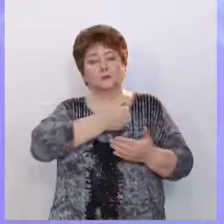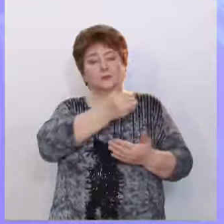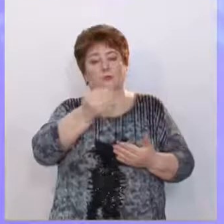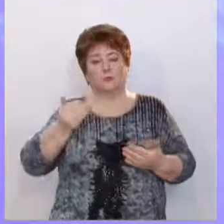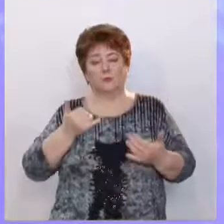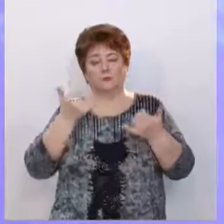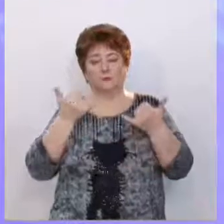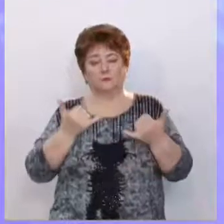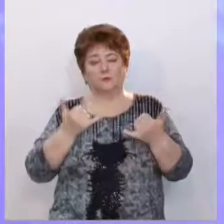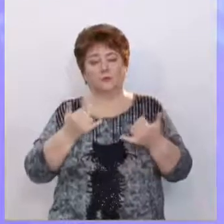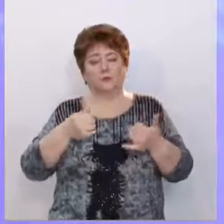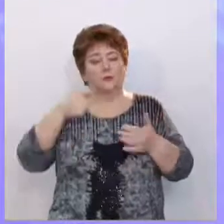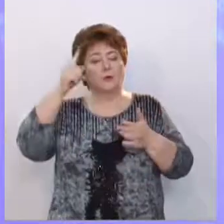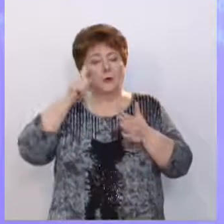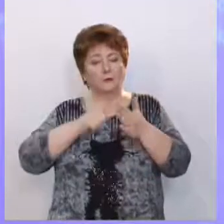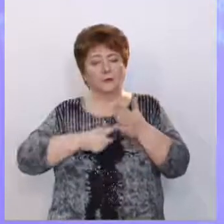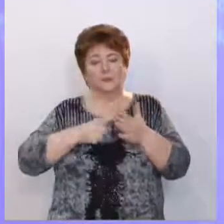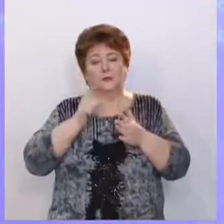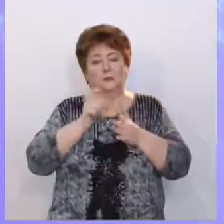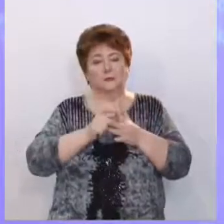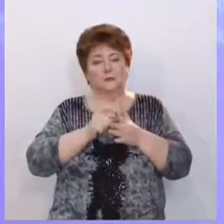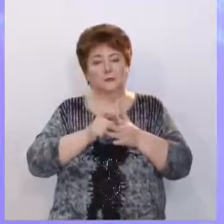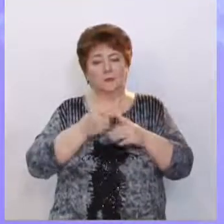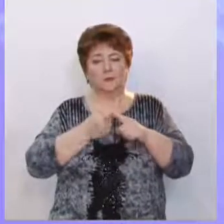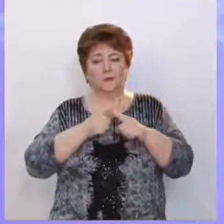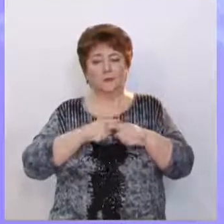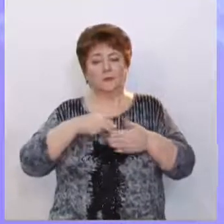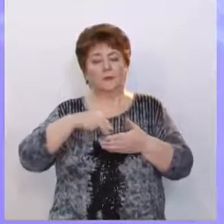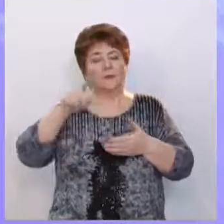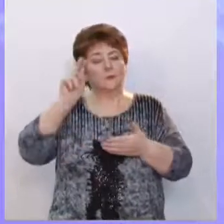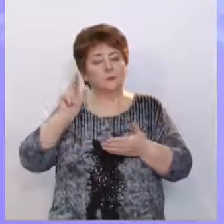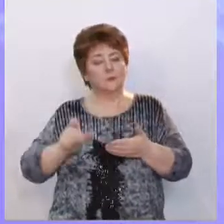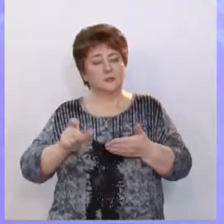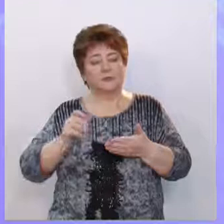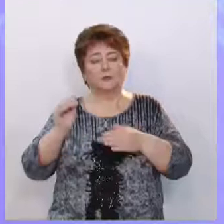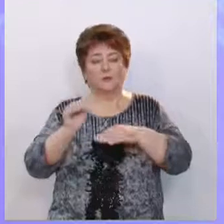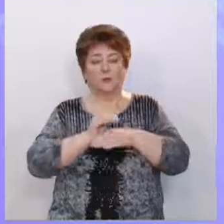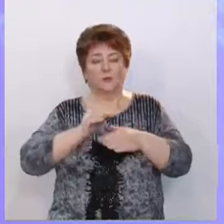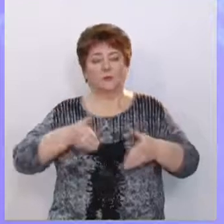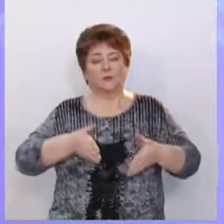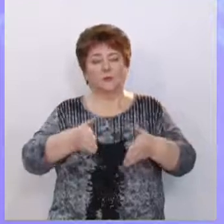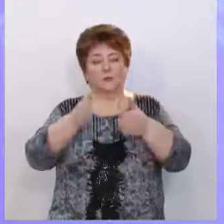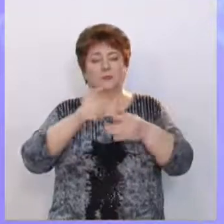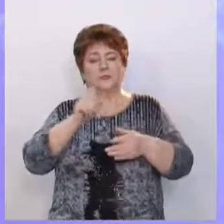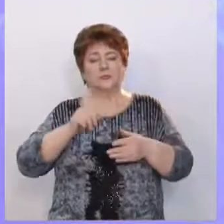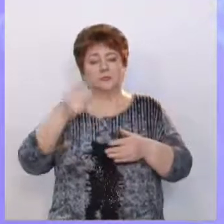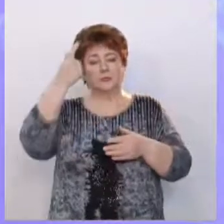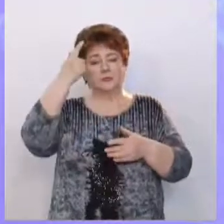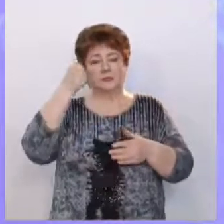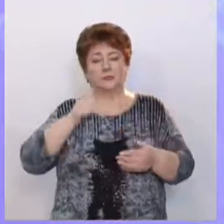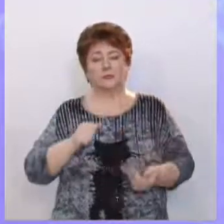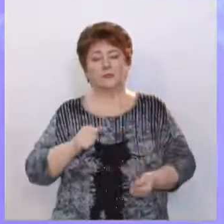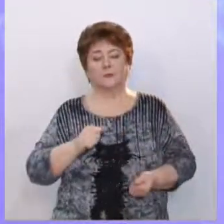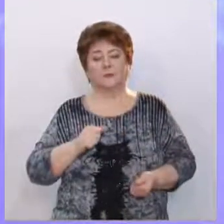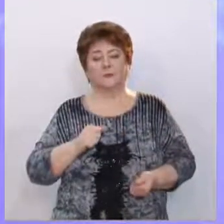вам сегодня убедиться в словах этого писателя, в добрый путь за знаниями.